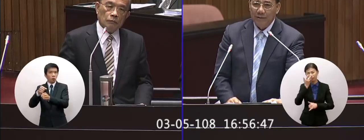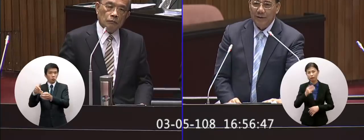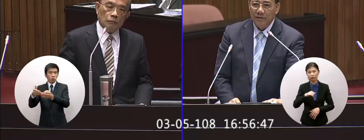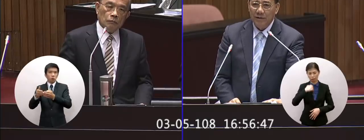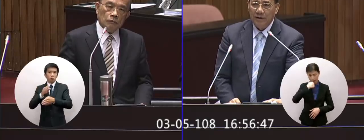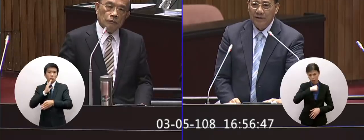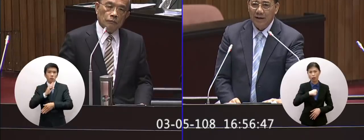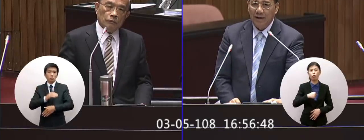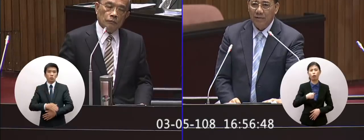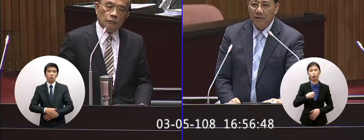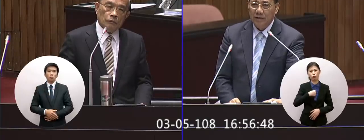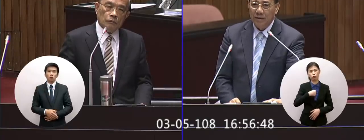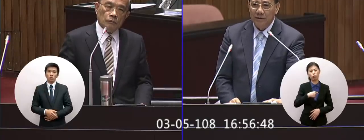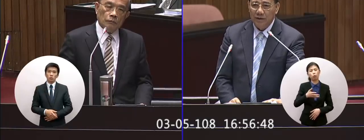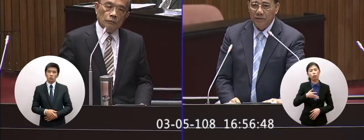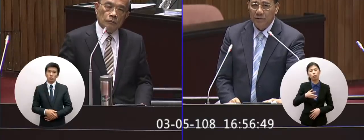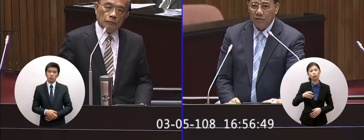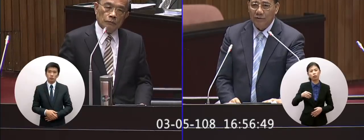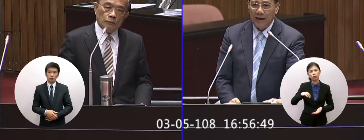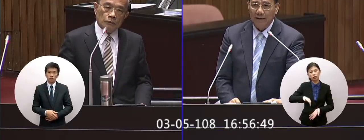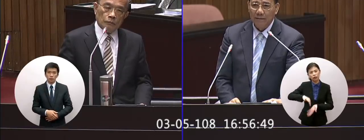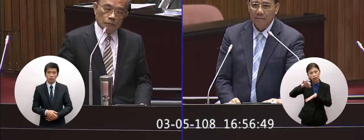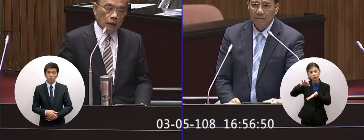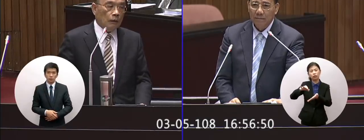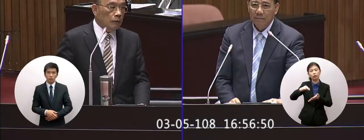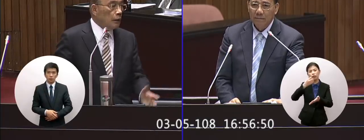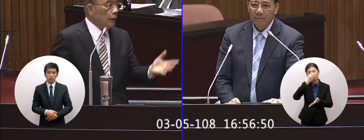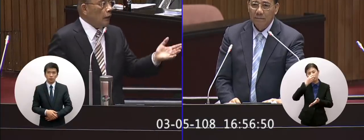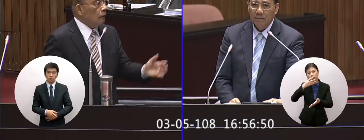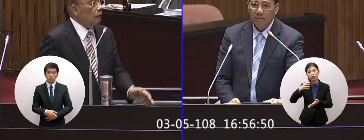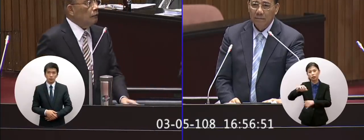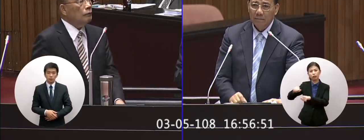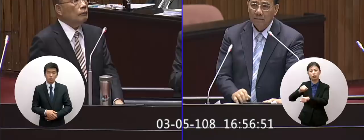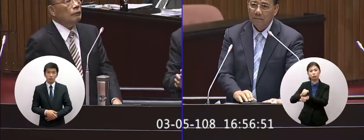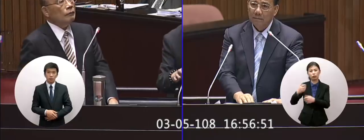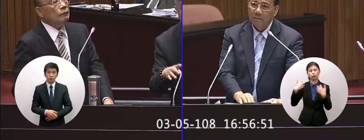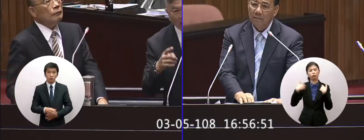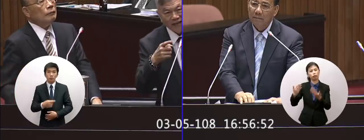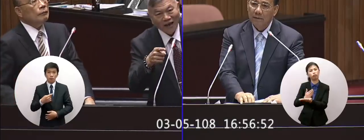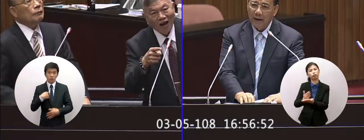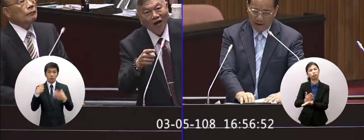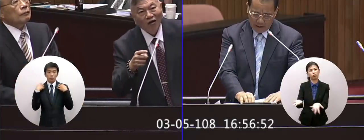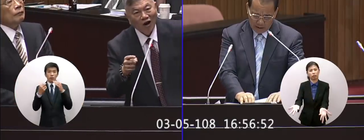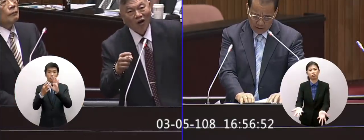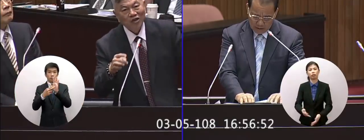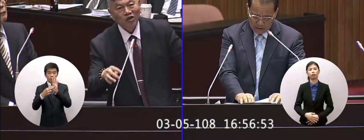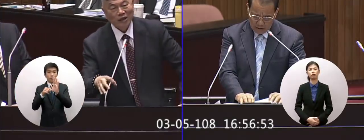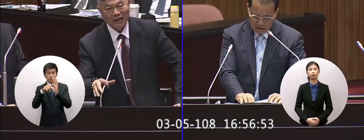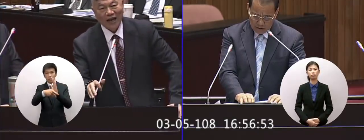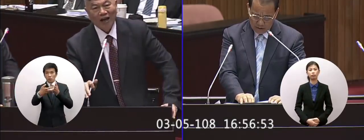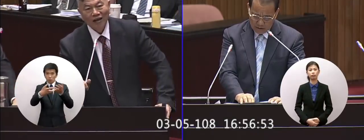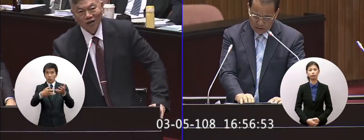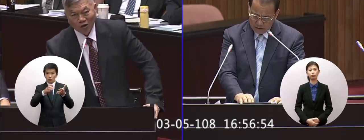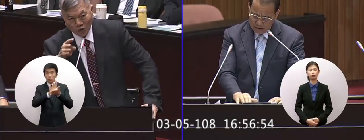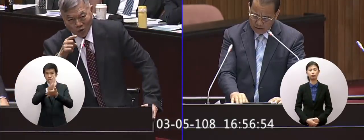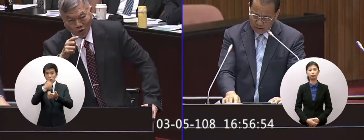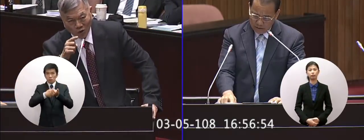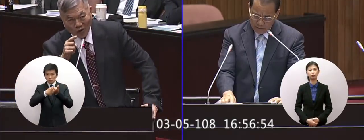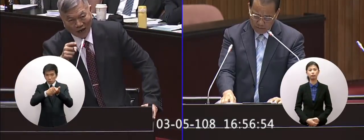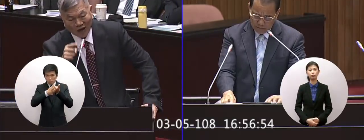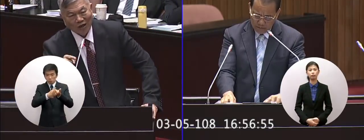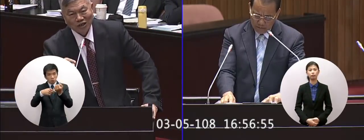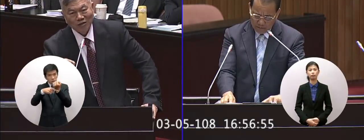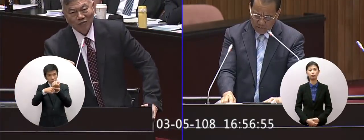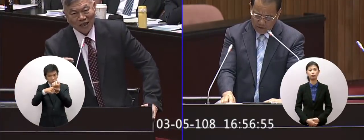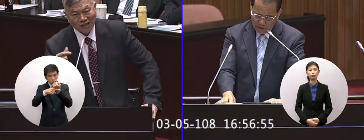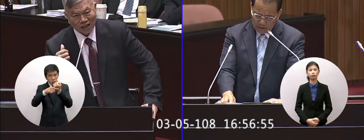都台湾了，为什么要送到香港或新加坡去做仲裁？ 这个我来了解了，吼，我知影